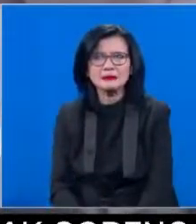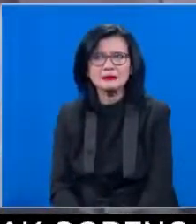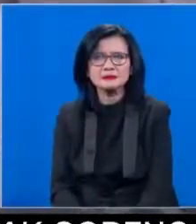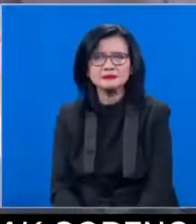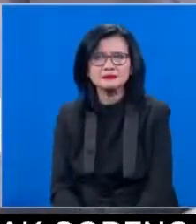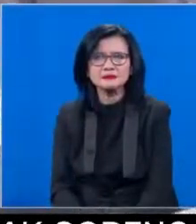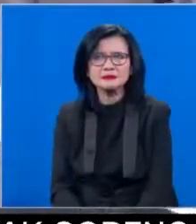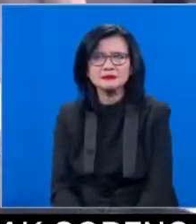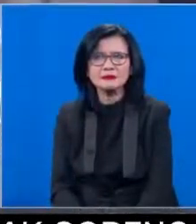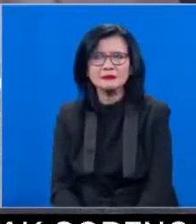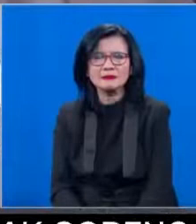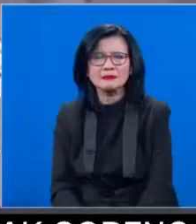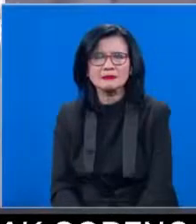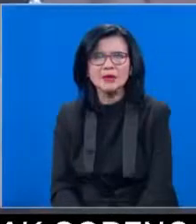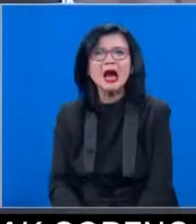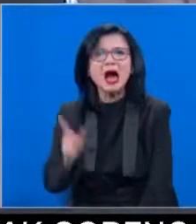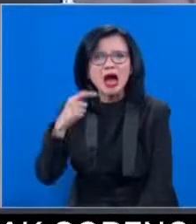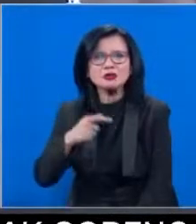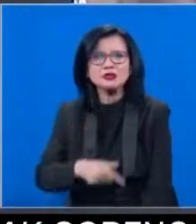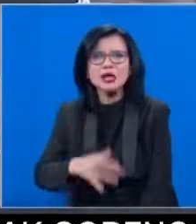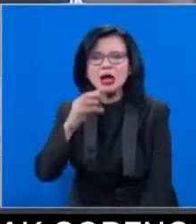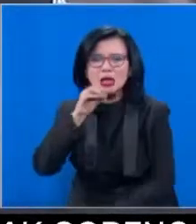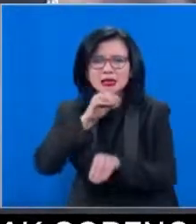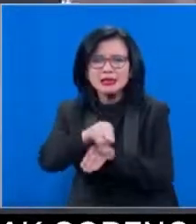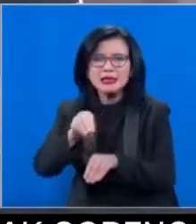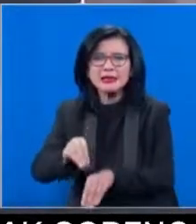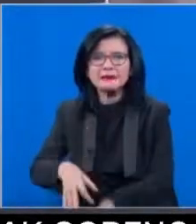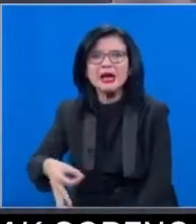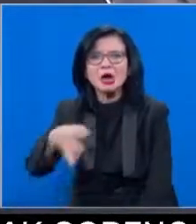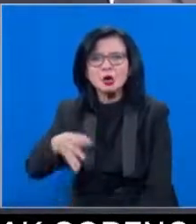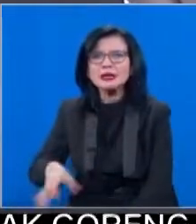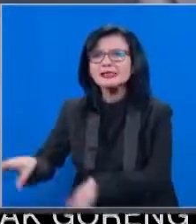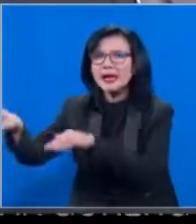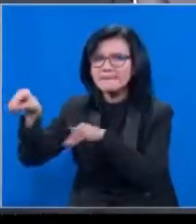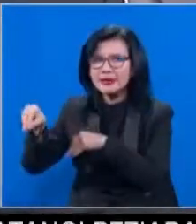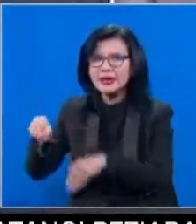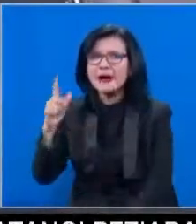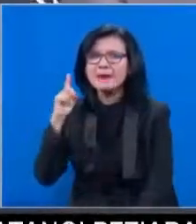tidak mengirim keluar capek tolong penuhin